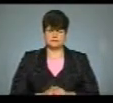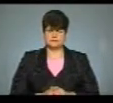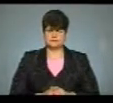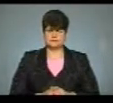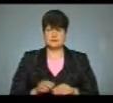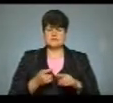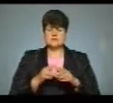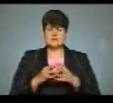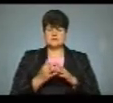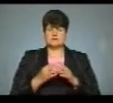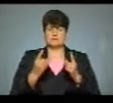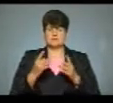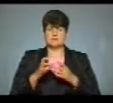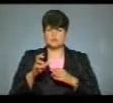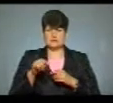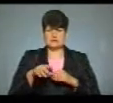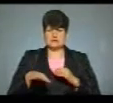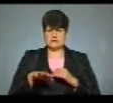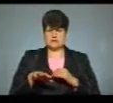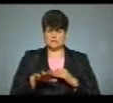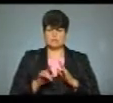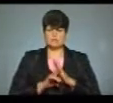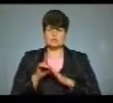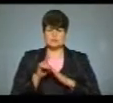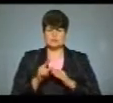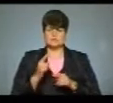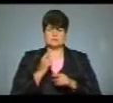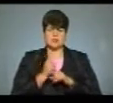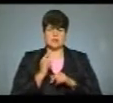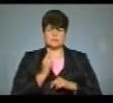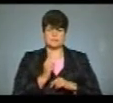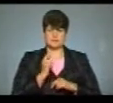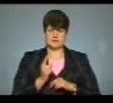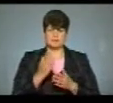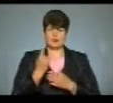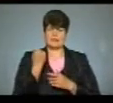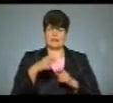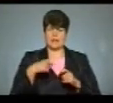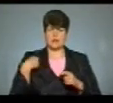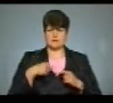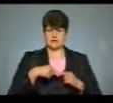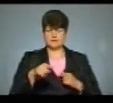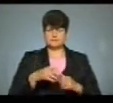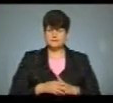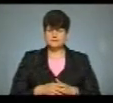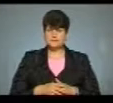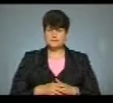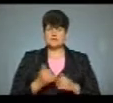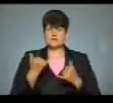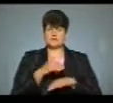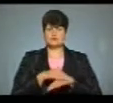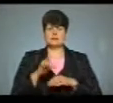Це селище Велика Березовиця. На цій території великий карантин, який охоплює кілометр. Ми зараз на вулиці